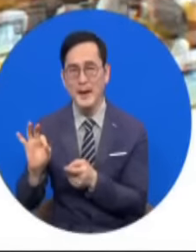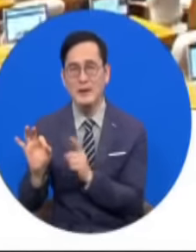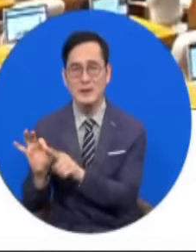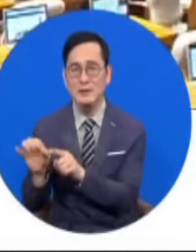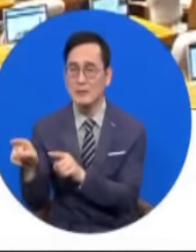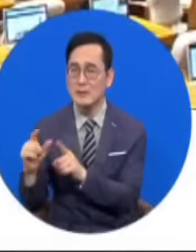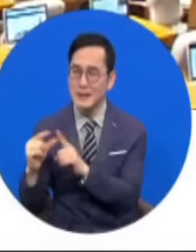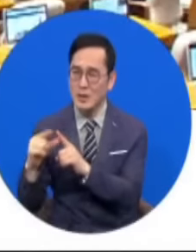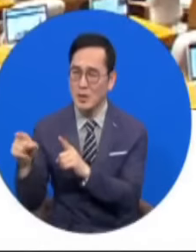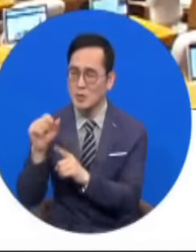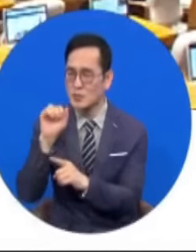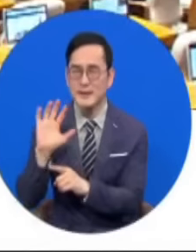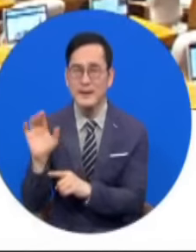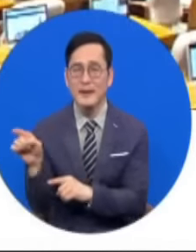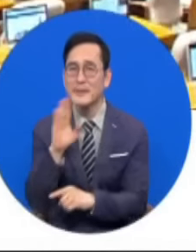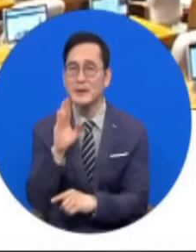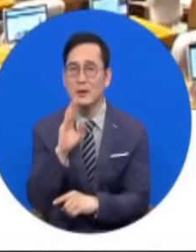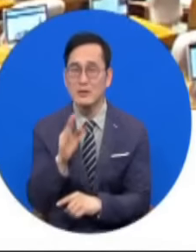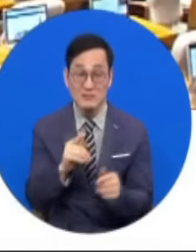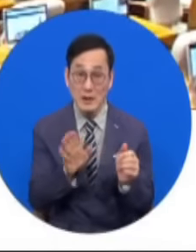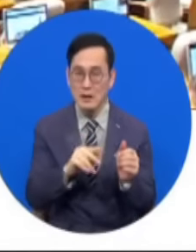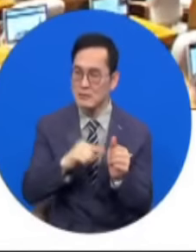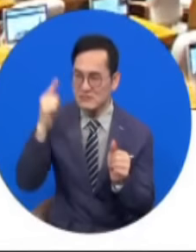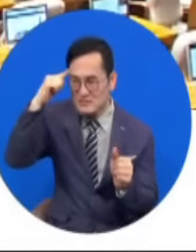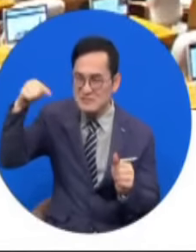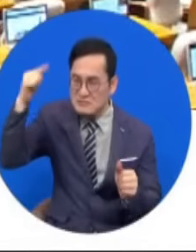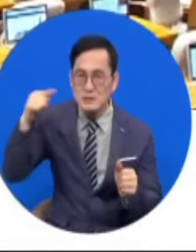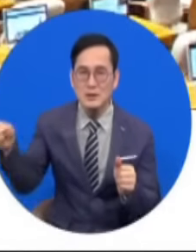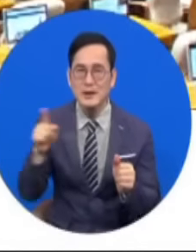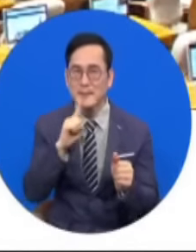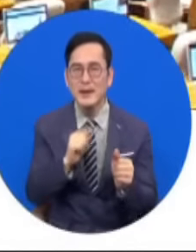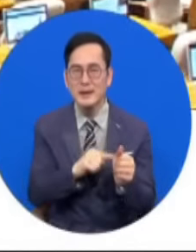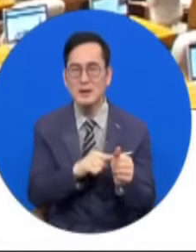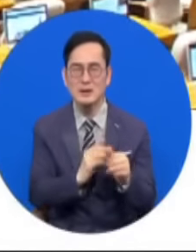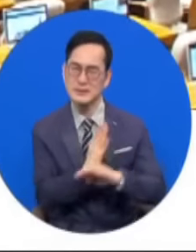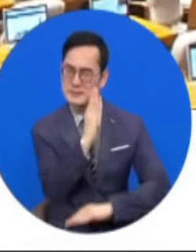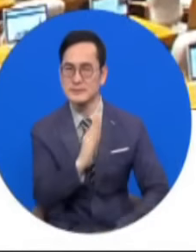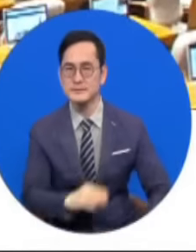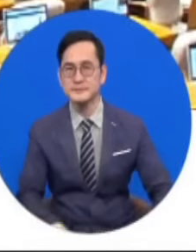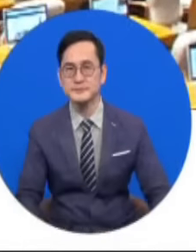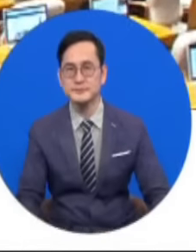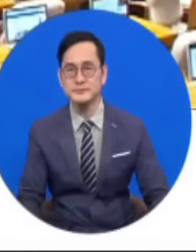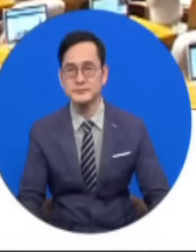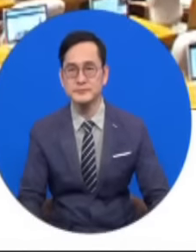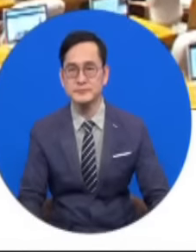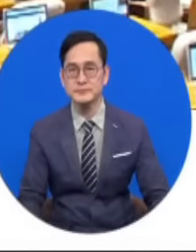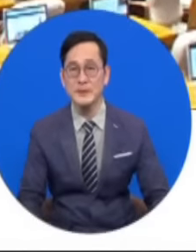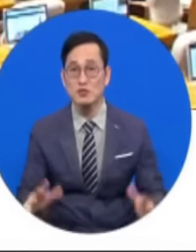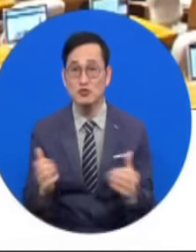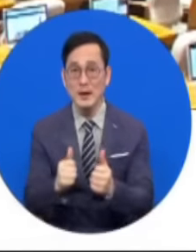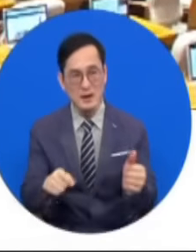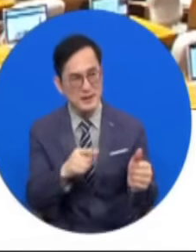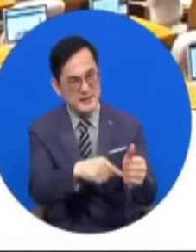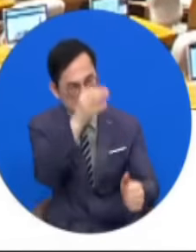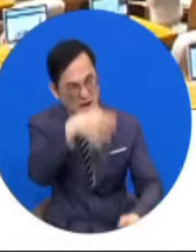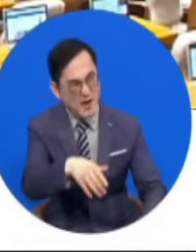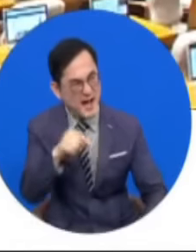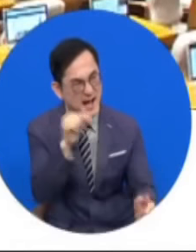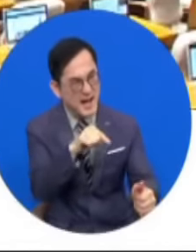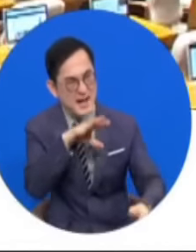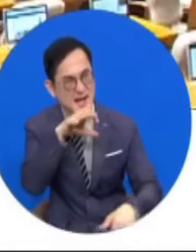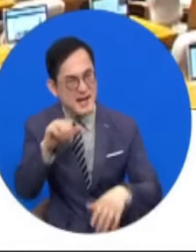다고 봐요 그렇지만 또 그걸 가지고 정신 관이란 발언을 한 것도 적절하지 않았고요 또 이걸 가지고 국회가 싸움박질 한 것도